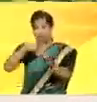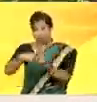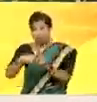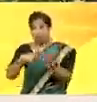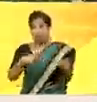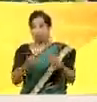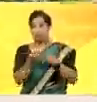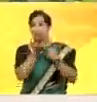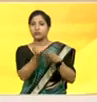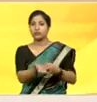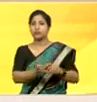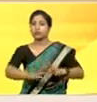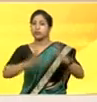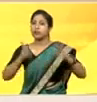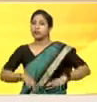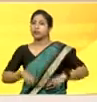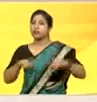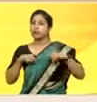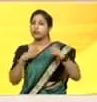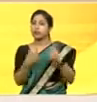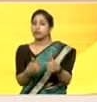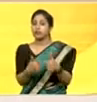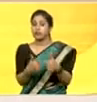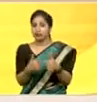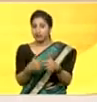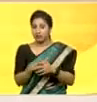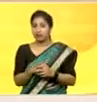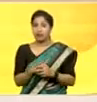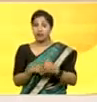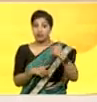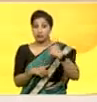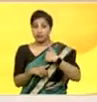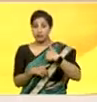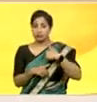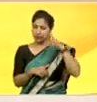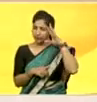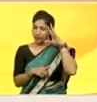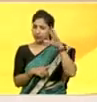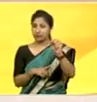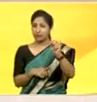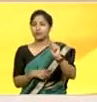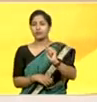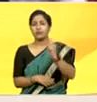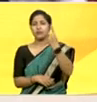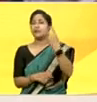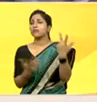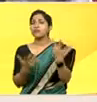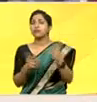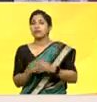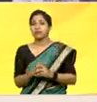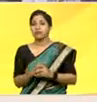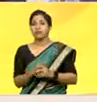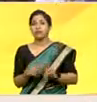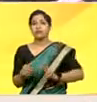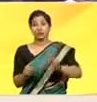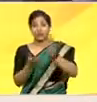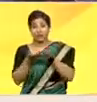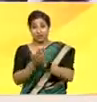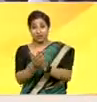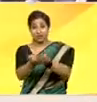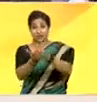उन्हें सम्मान का जीवन भी मिल रहा है। मुझे याद है, एक बार विशाखापत्तनम